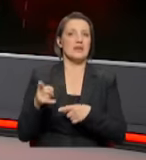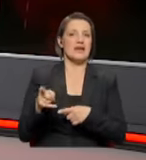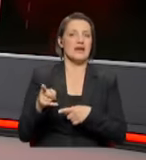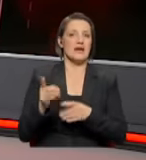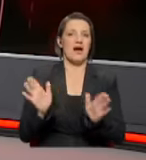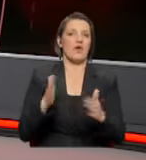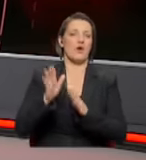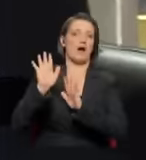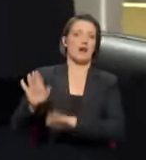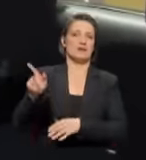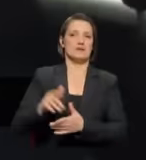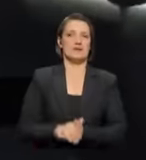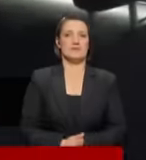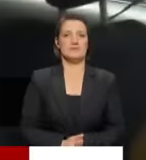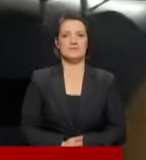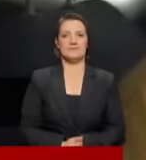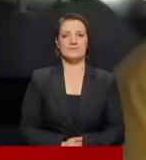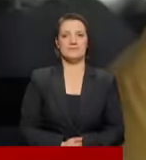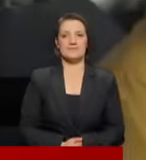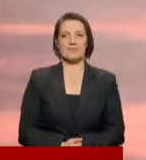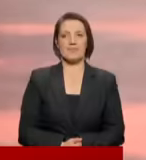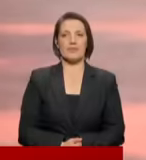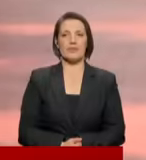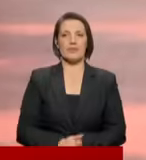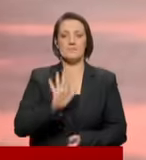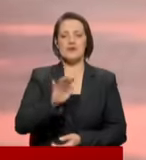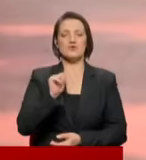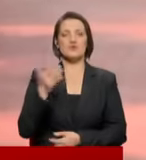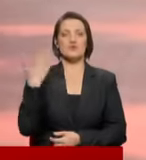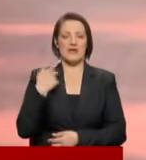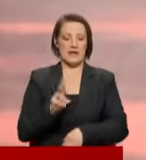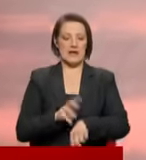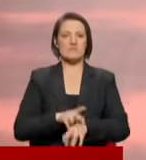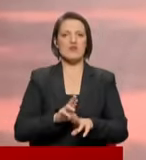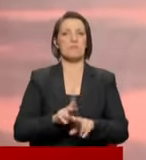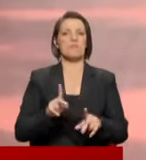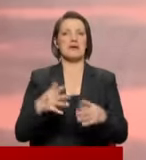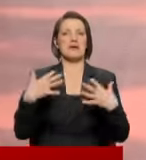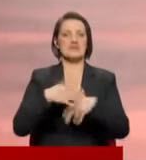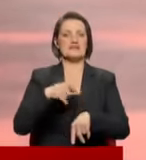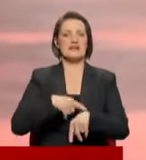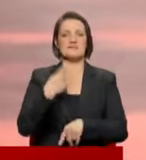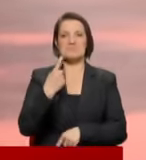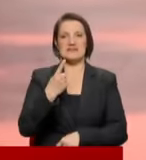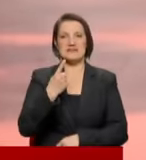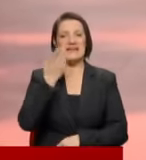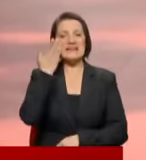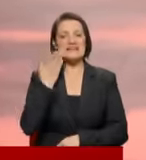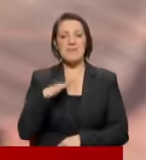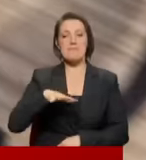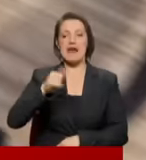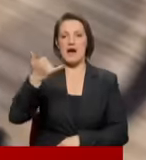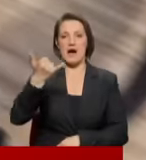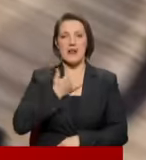kaldı. Neden vurdunuz eşinizi? Pişman mısınız? 5 gün önce kelepçeyi kırdı. Gece saat 1'de izleme merkezi